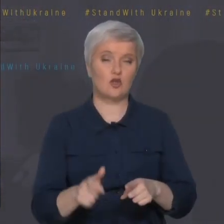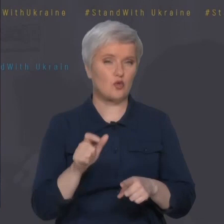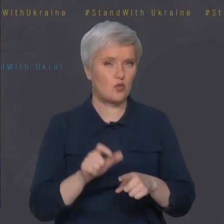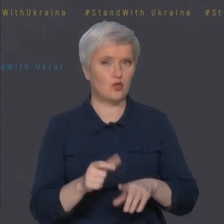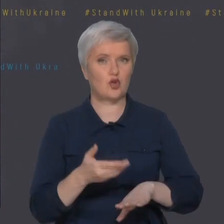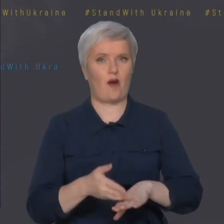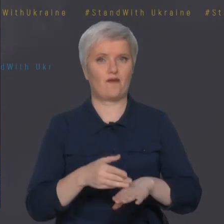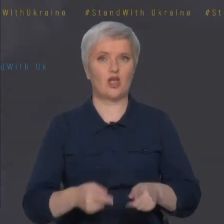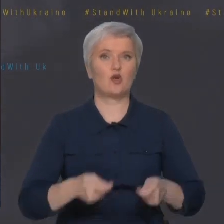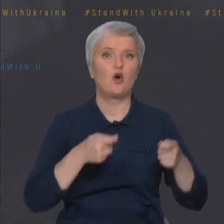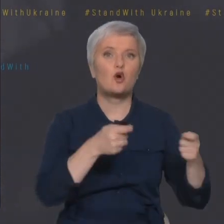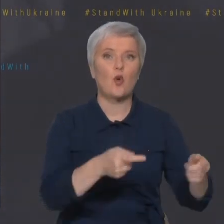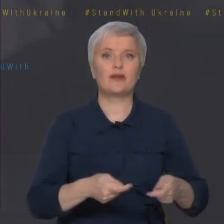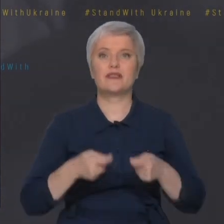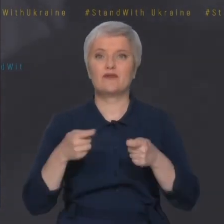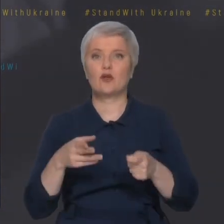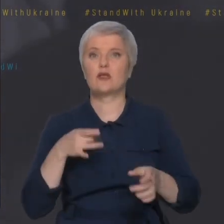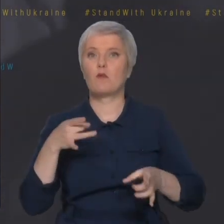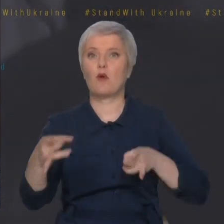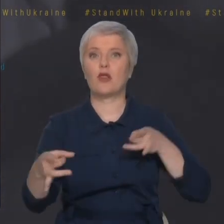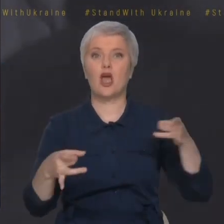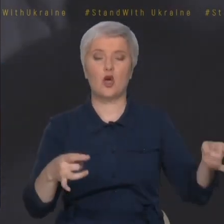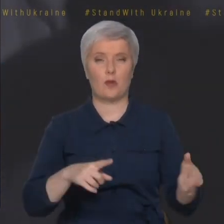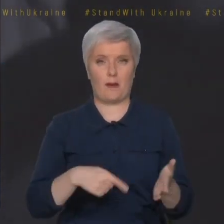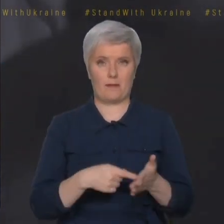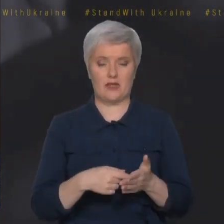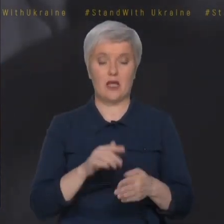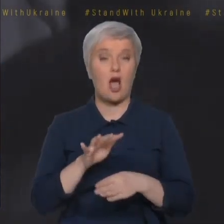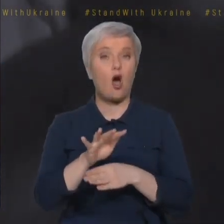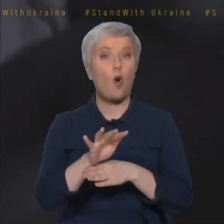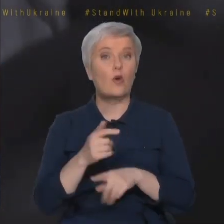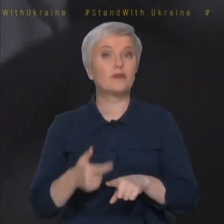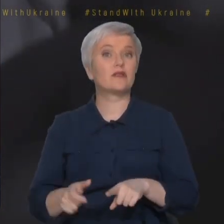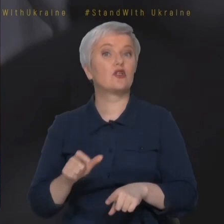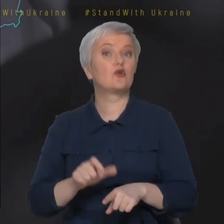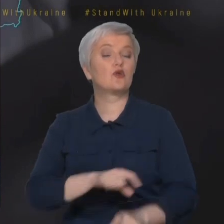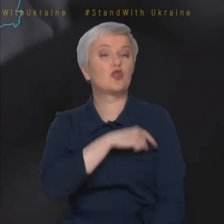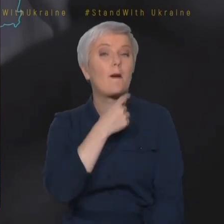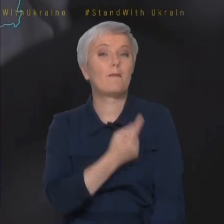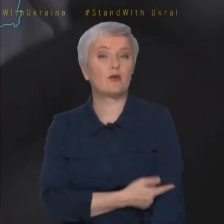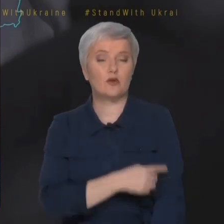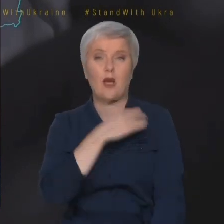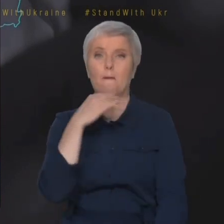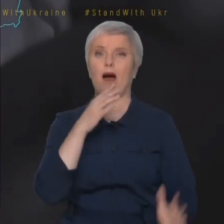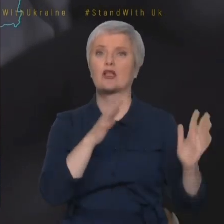тому що обстріли дуже потужні, багато руйнувань в місті. Працює ДСНС,